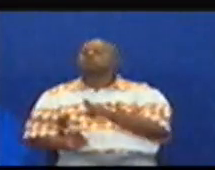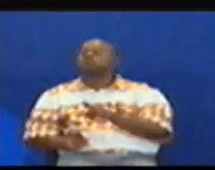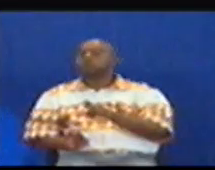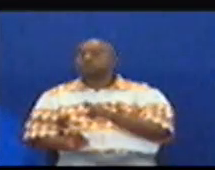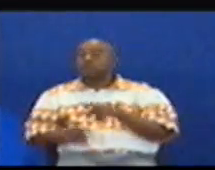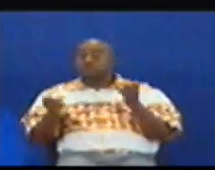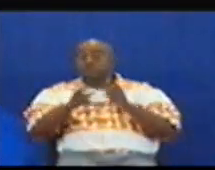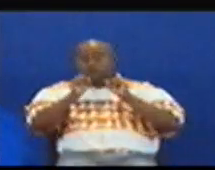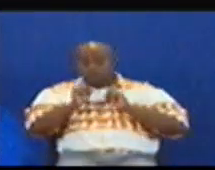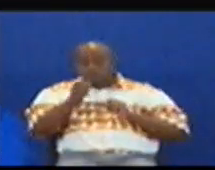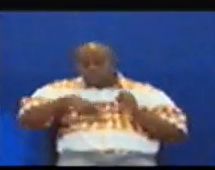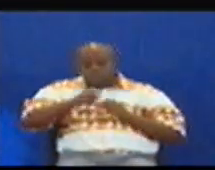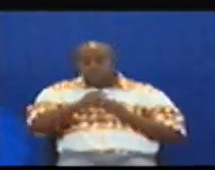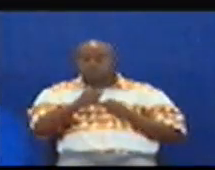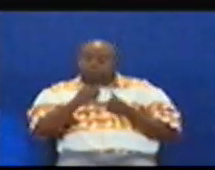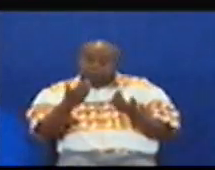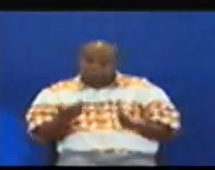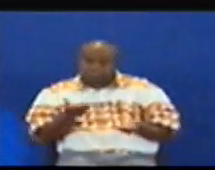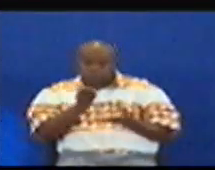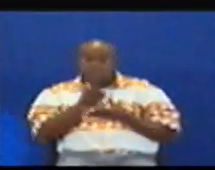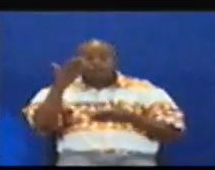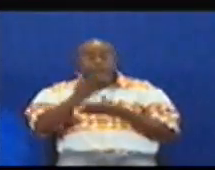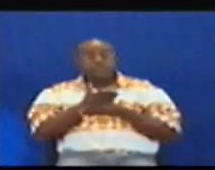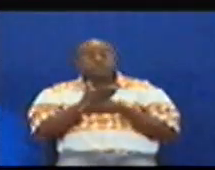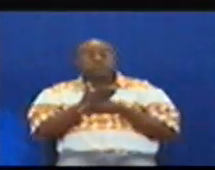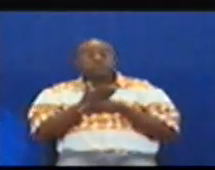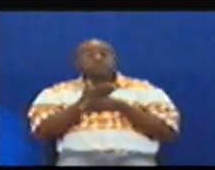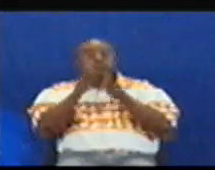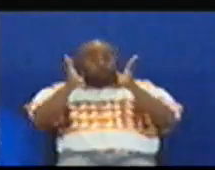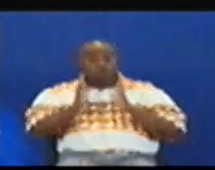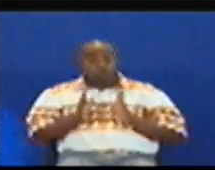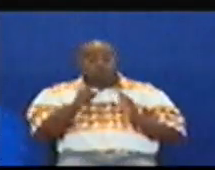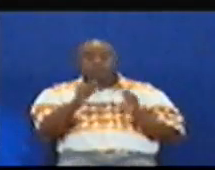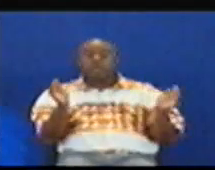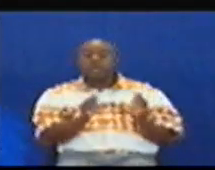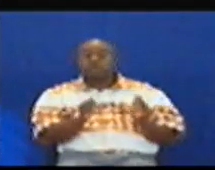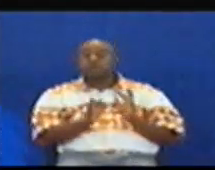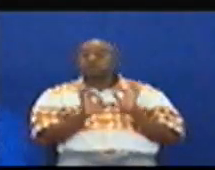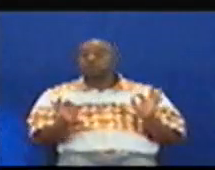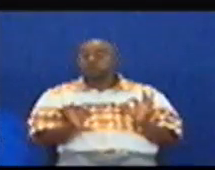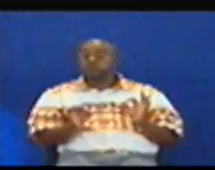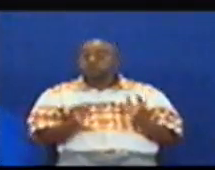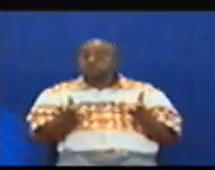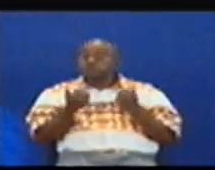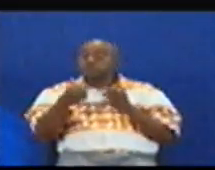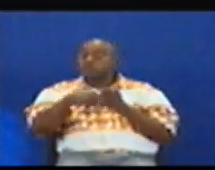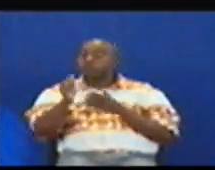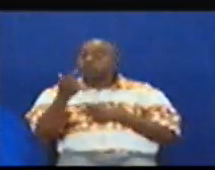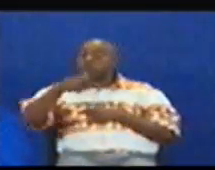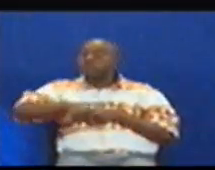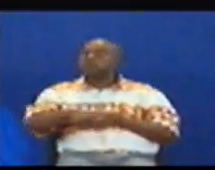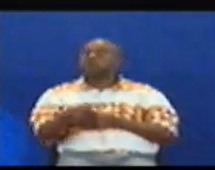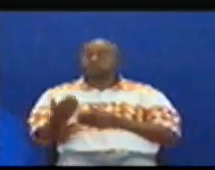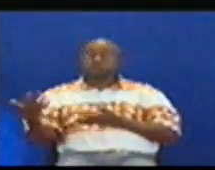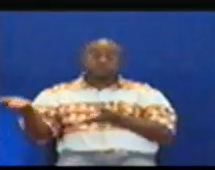ya kwamba benki yetu kuu ina reserve ya kutosha kuhakikisha ya kwamba uagizaji wa mafuta unapewa kipaumbele